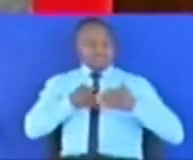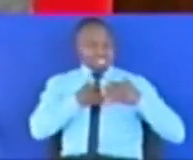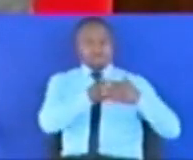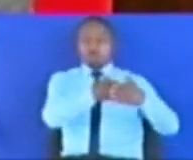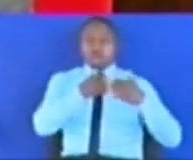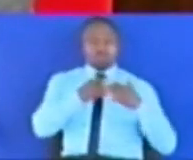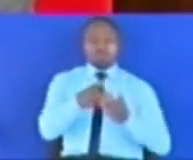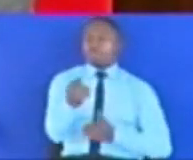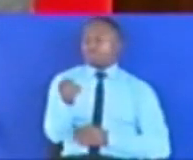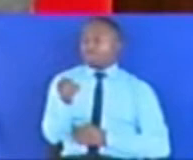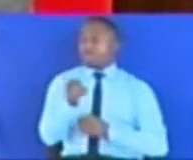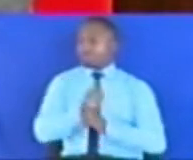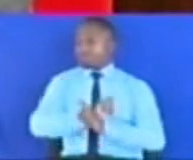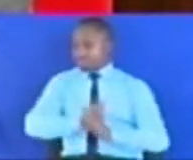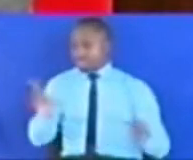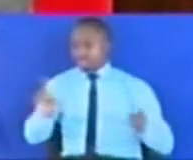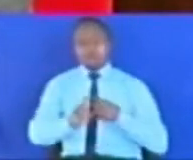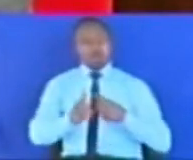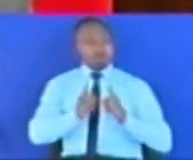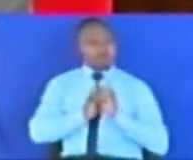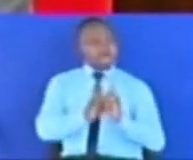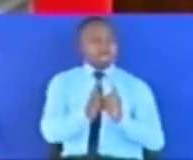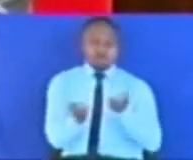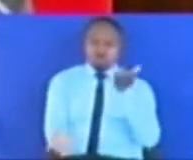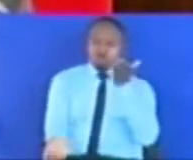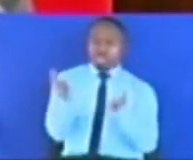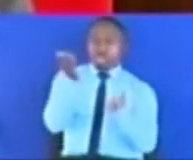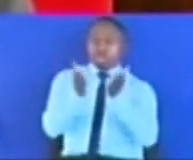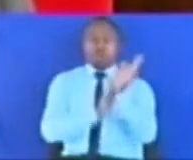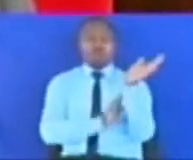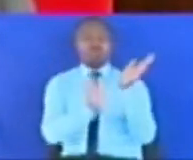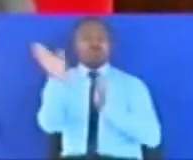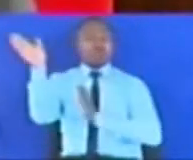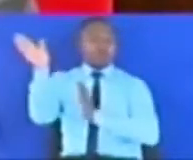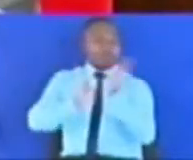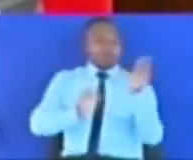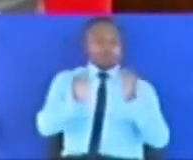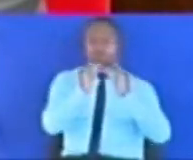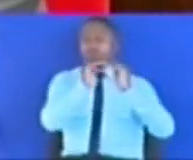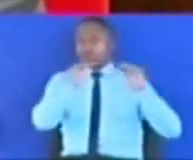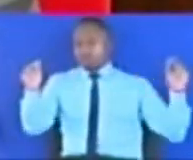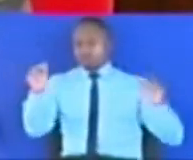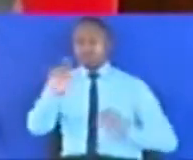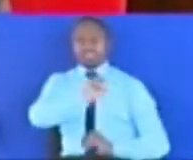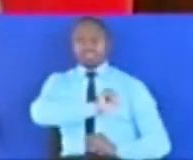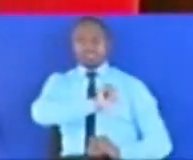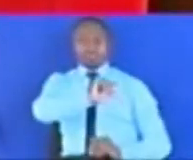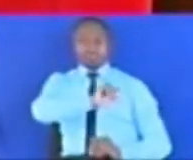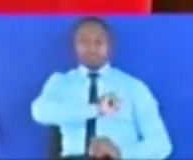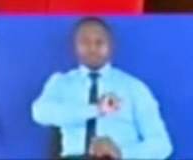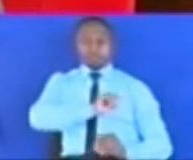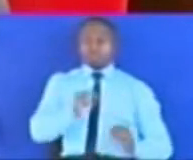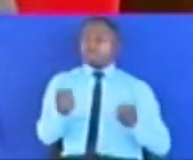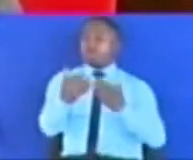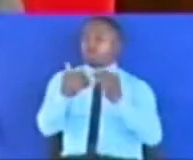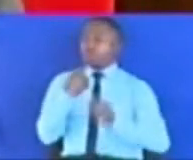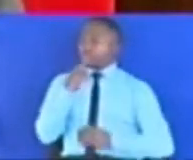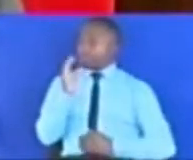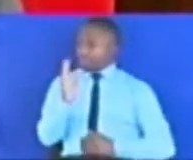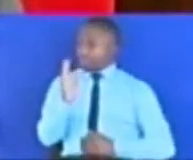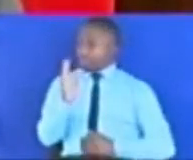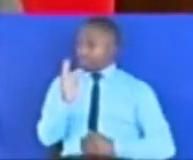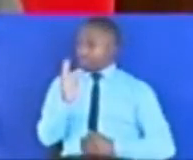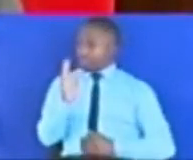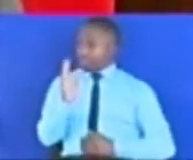fedha, kwa kuzingatia uwiano wa kijiografia na usawa wa jinsia. Kwa nini nimesema